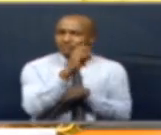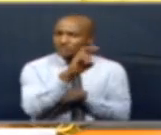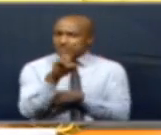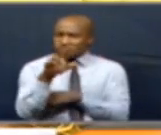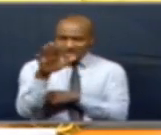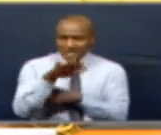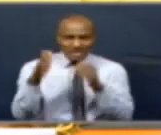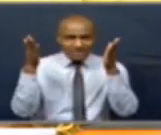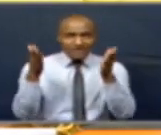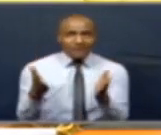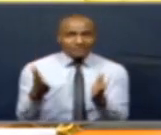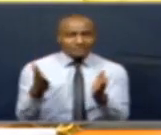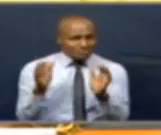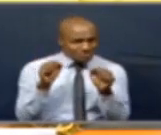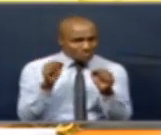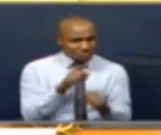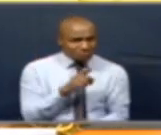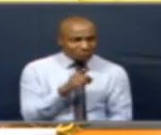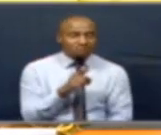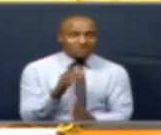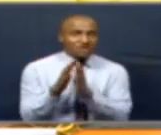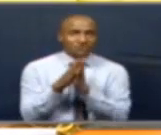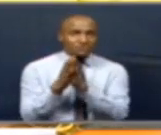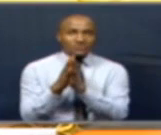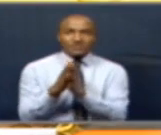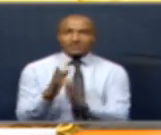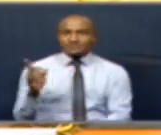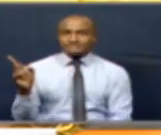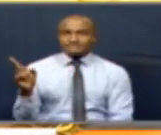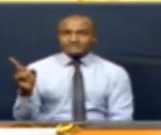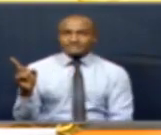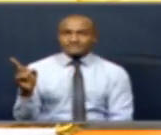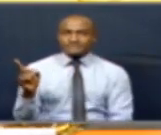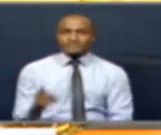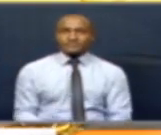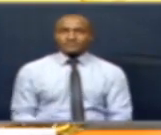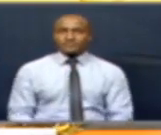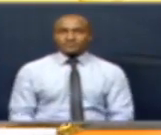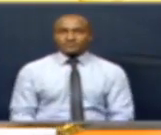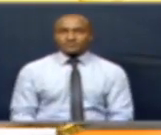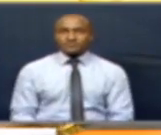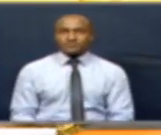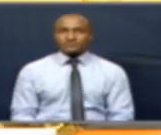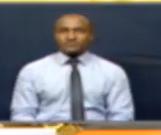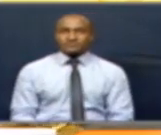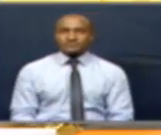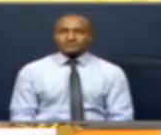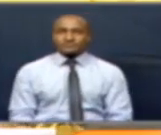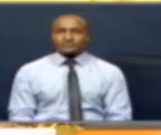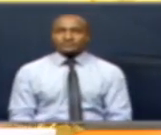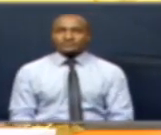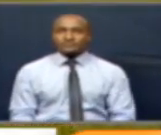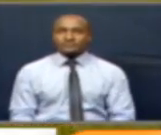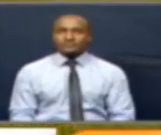la Ufa? Mwanahabari wetu Makori Ongeche amezungumza na wachanganuzi wa kisiasa na viongozi tofauti na kutuandalia taarifa ifuatayo.